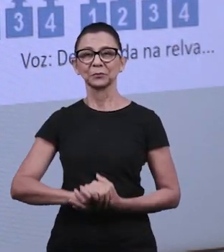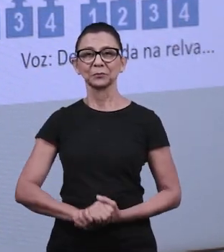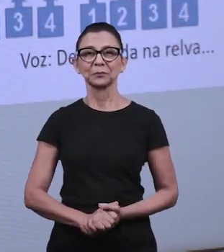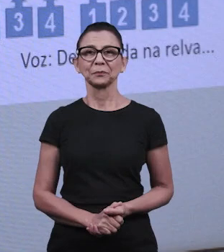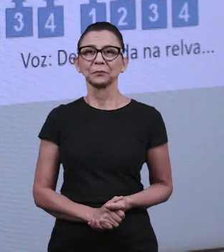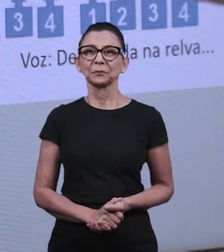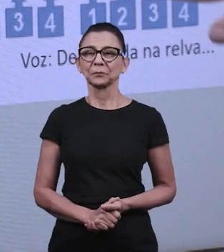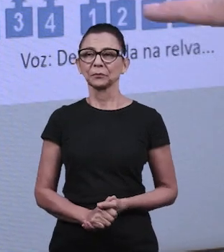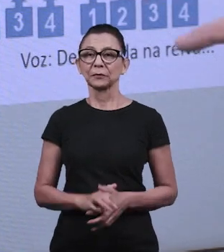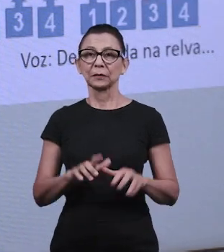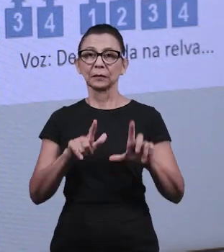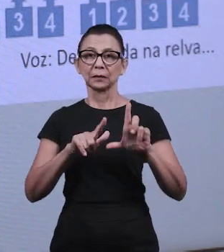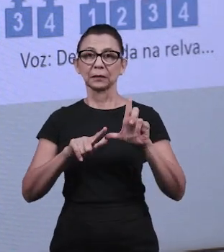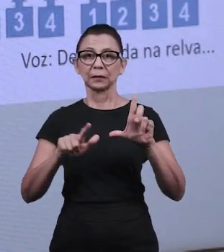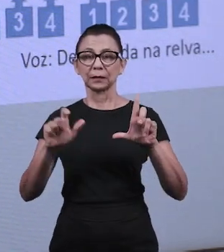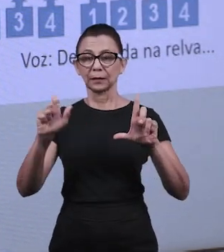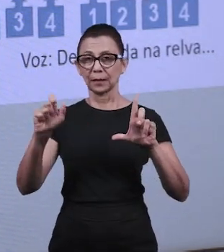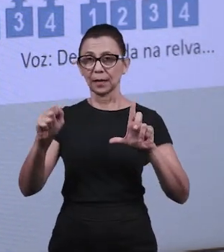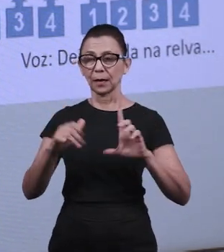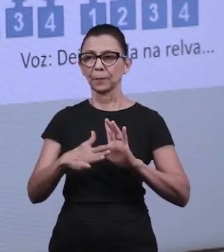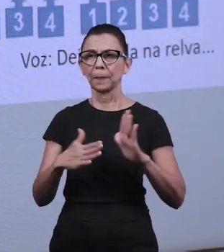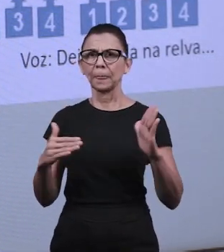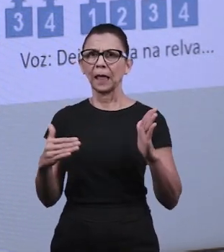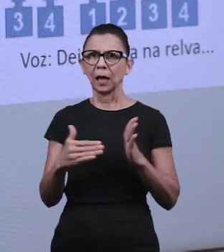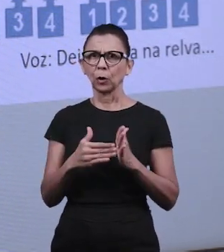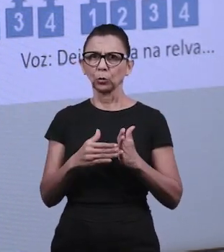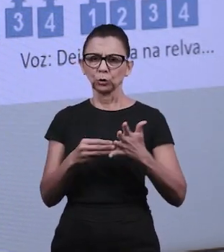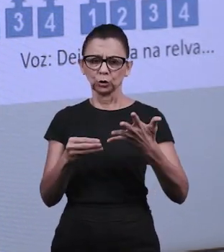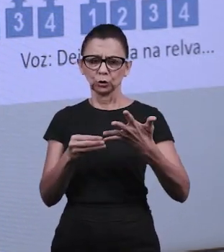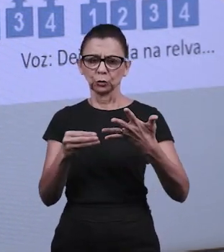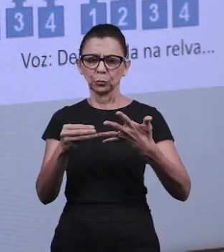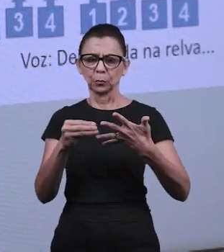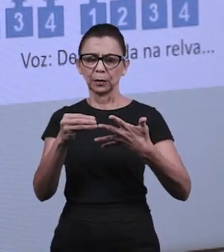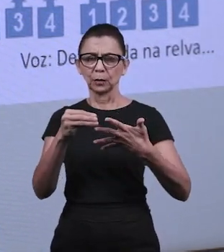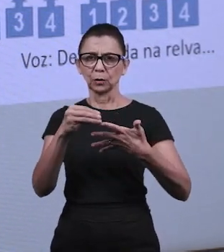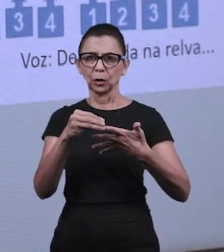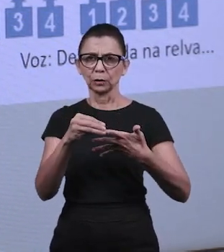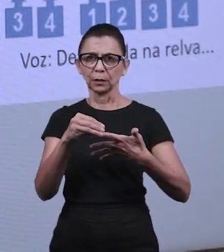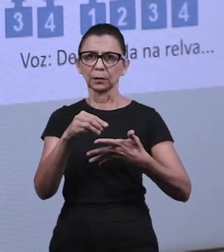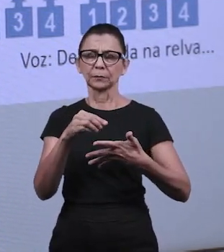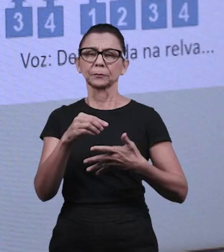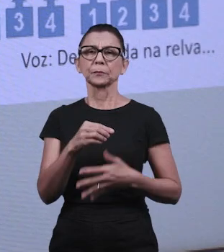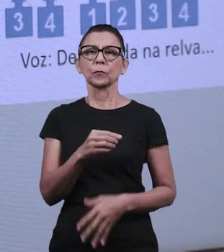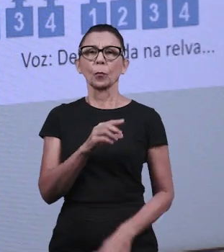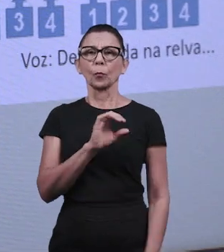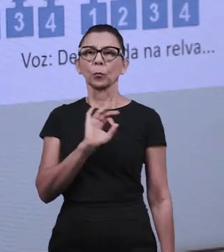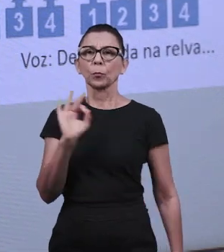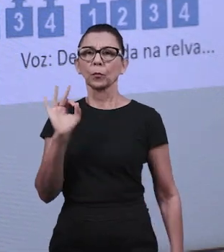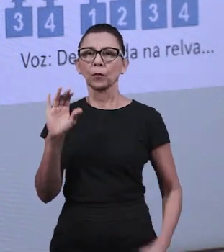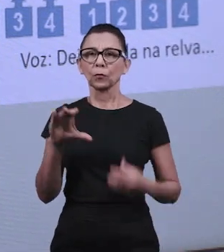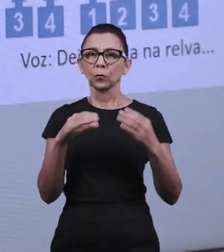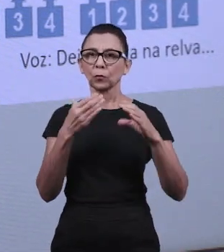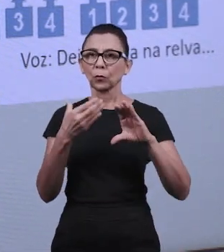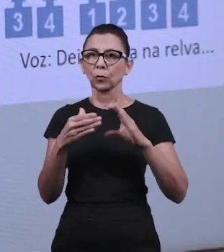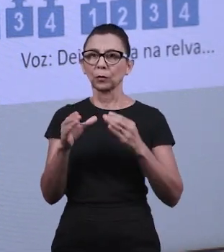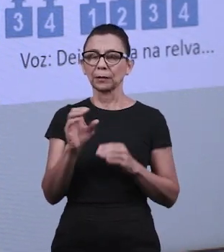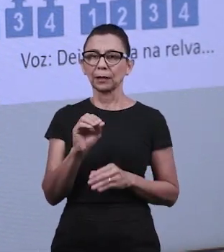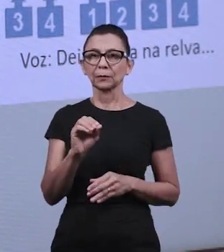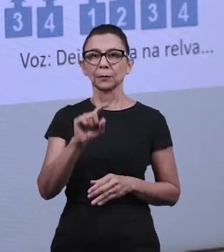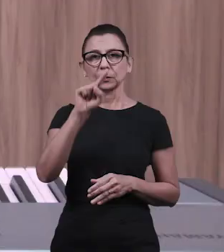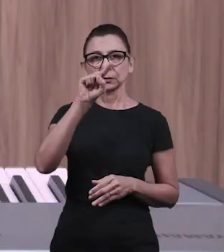эта последняя нотка, если вы не будете петь, то вы можете задержать эту нотку соль целый